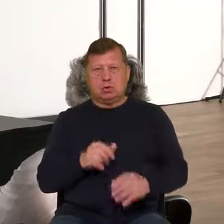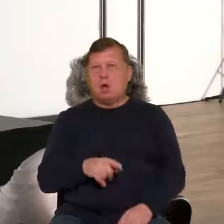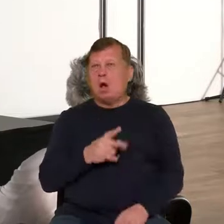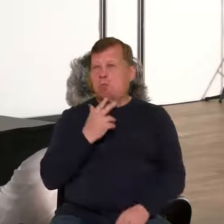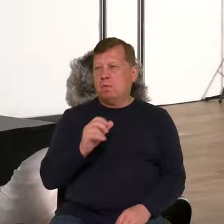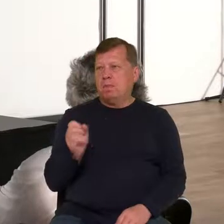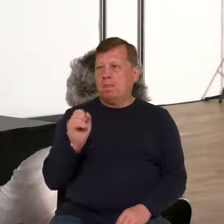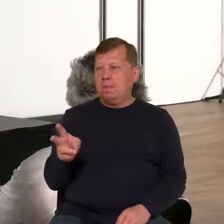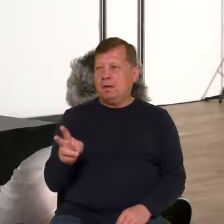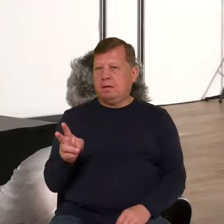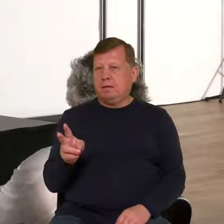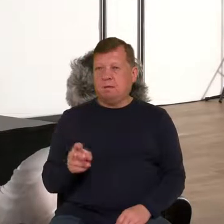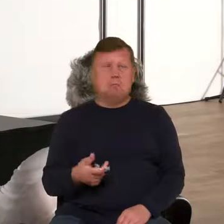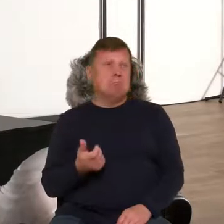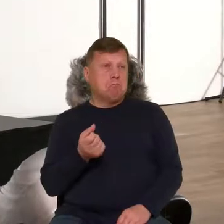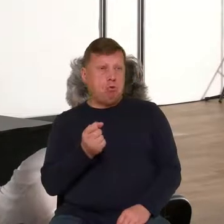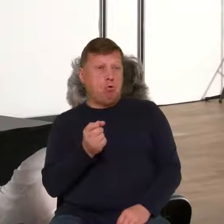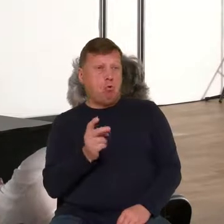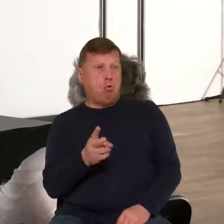tak. Powiedziałem okej, to było łatwe.